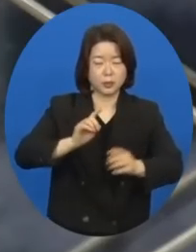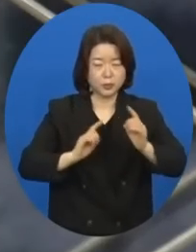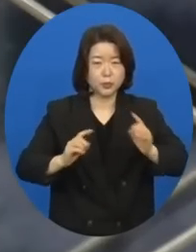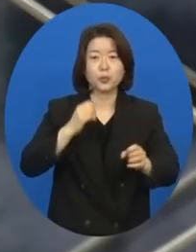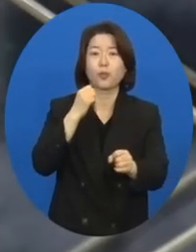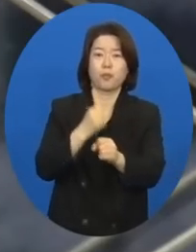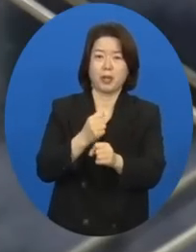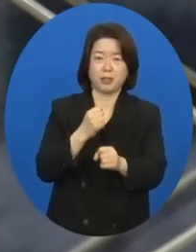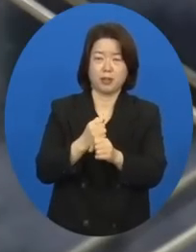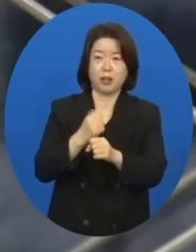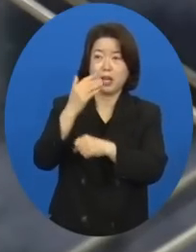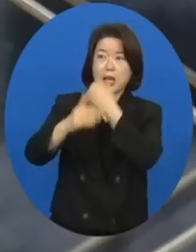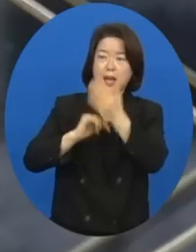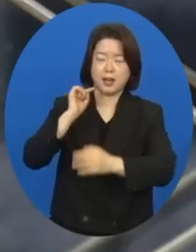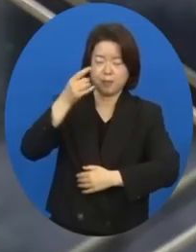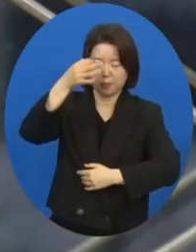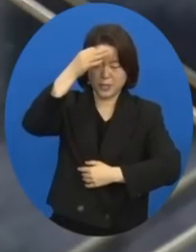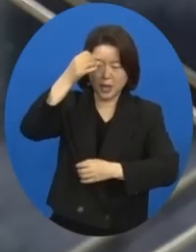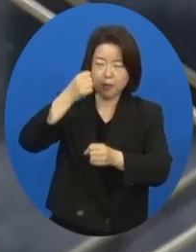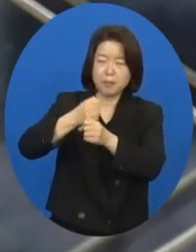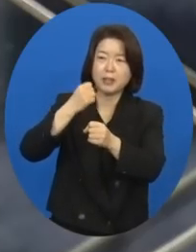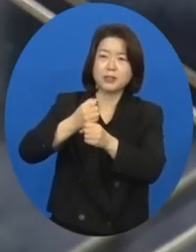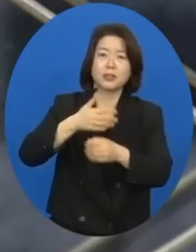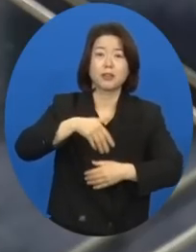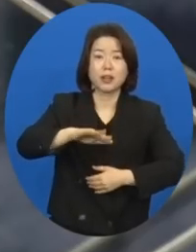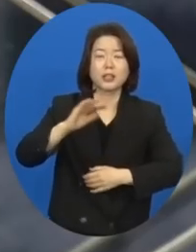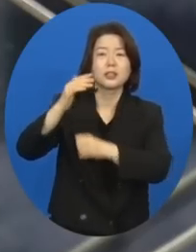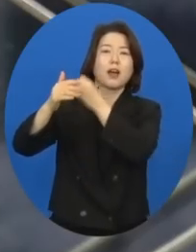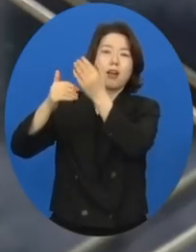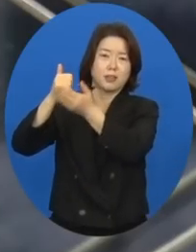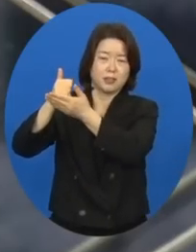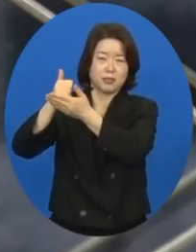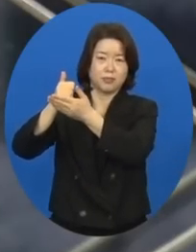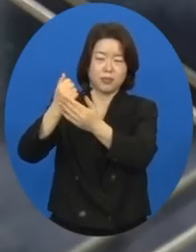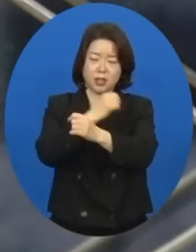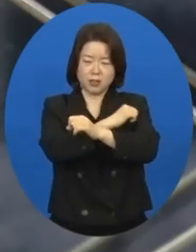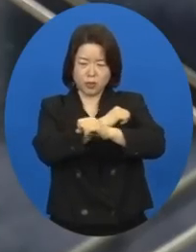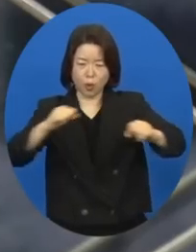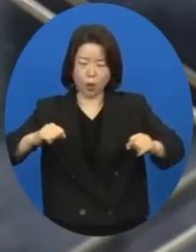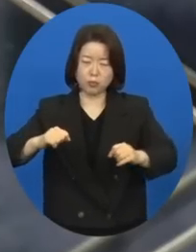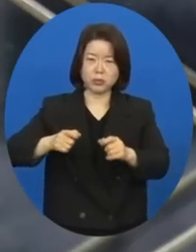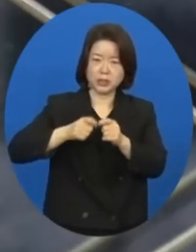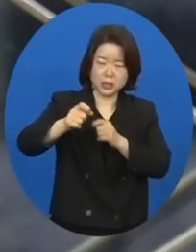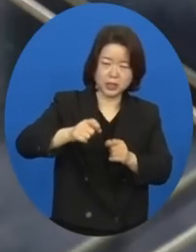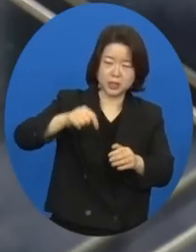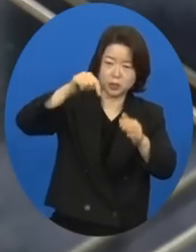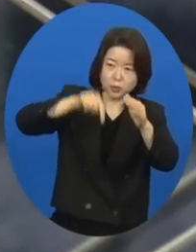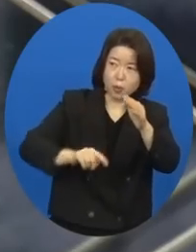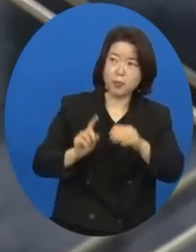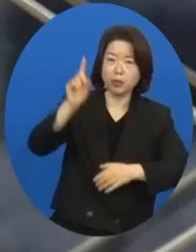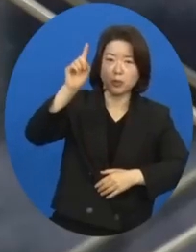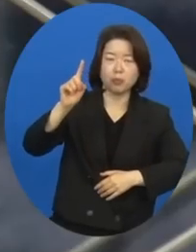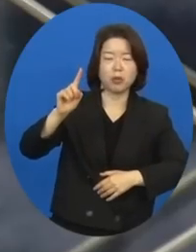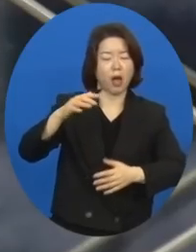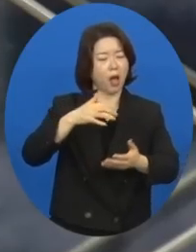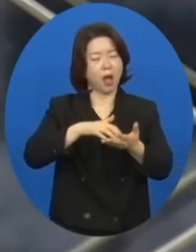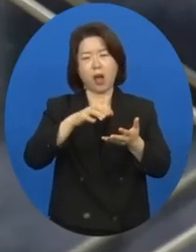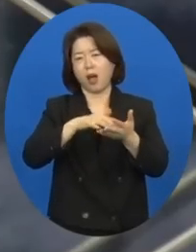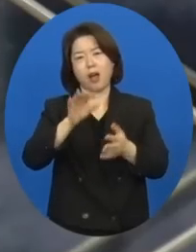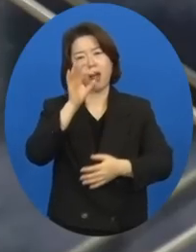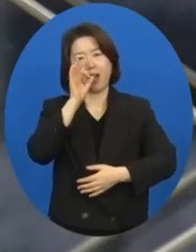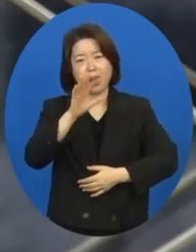우리를 빚어가시는 하나님이세요. 정말 넓이와 깊이와 길이와 높이를 측량할 수가